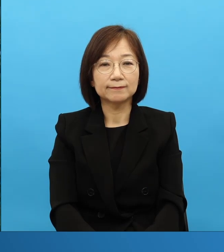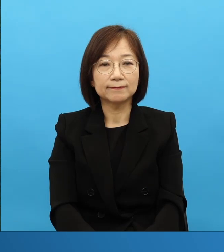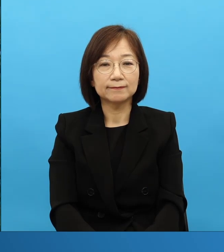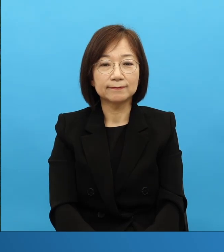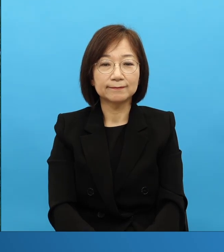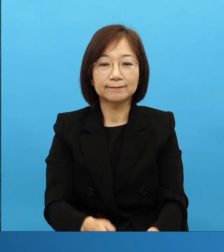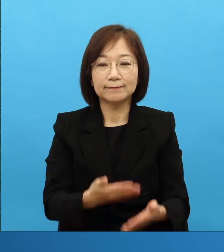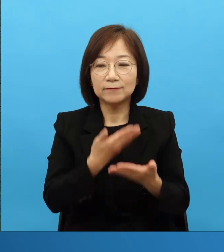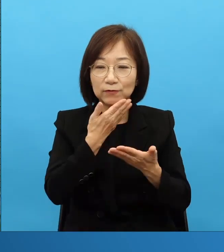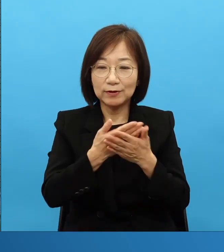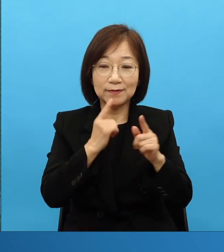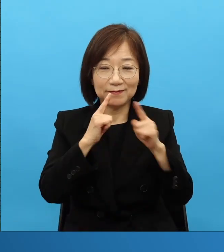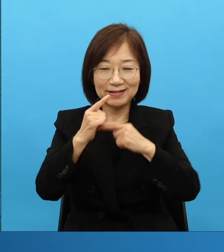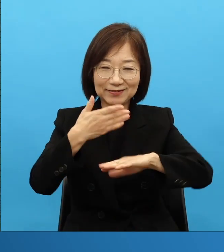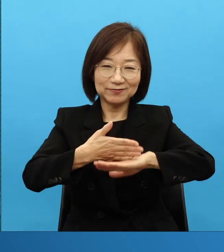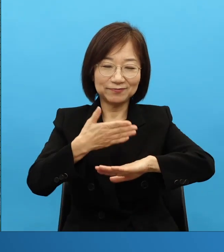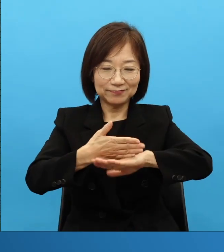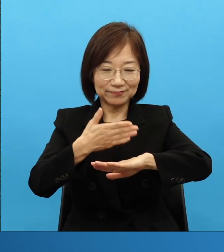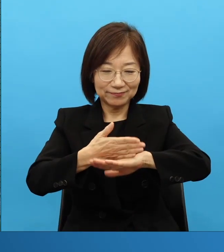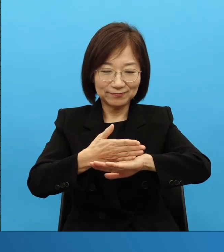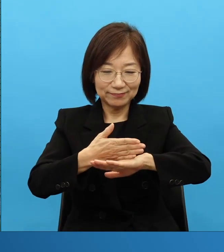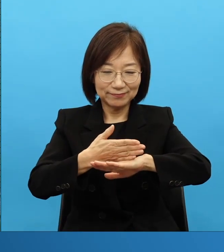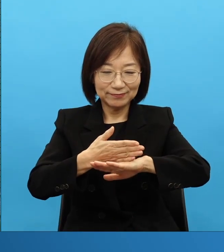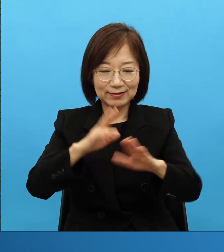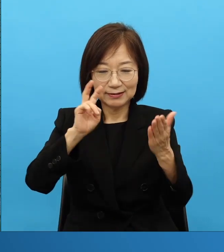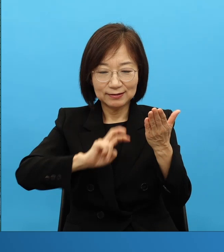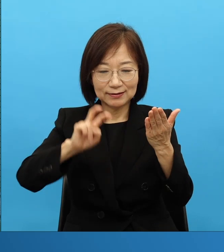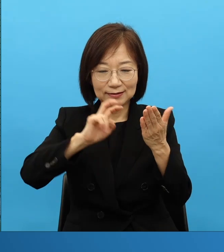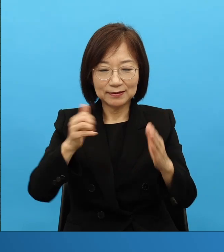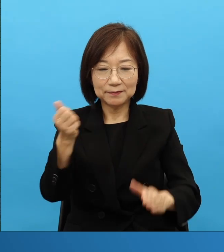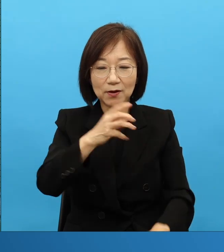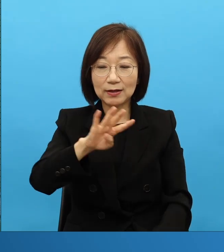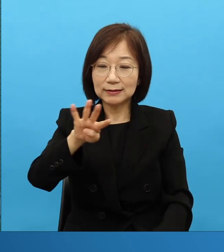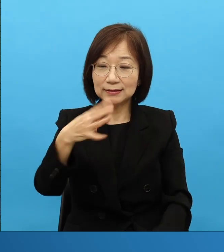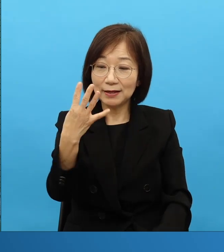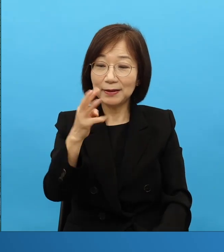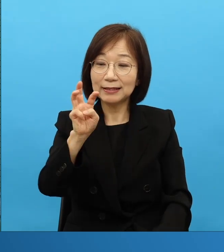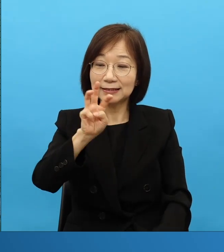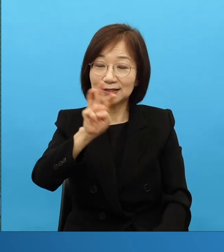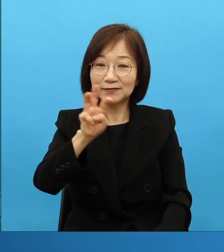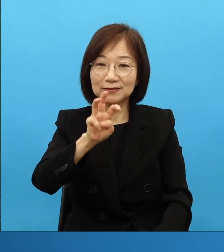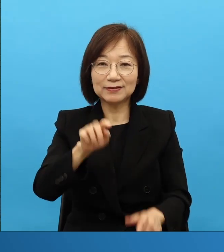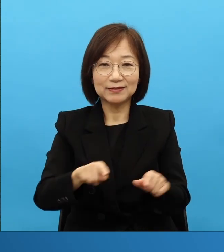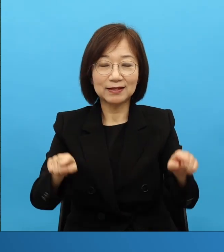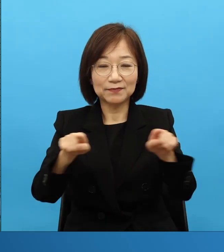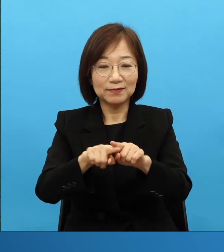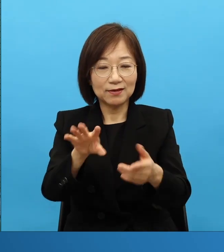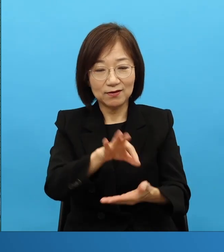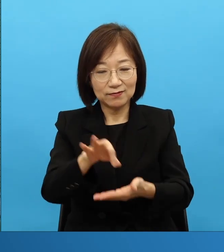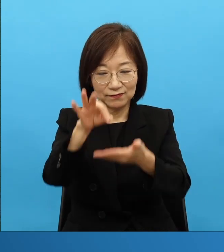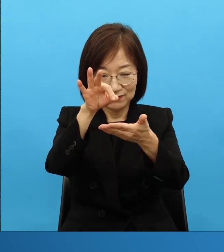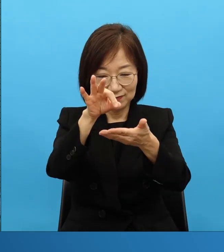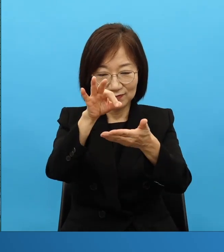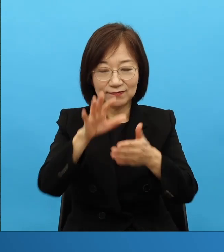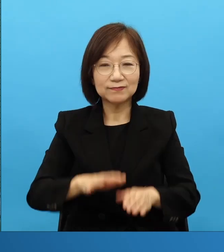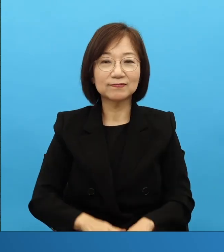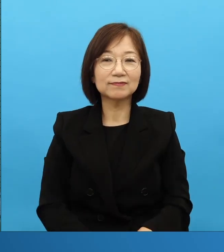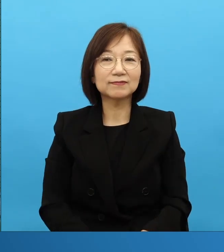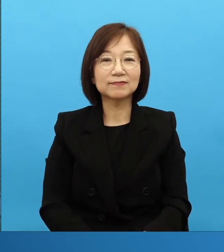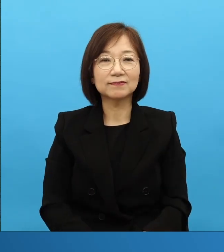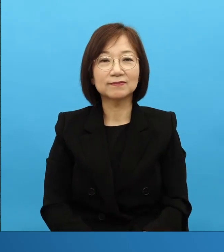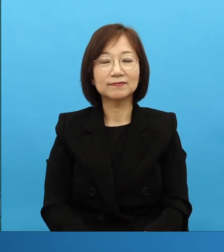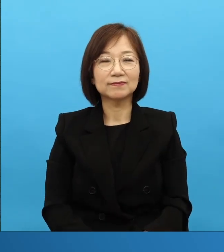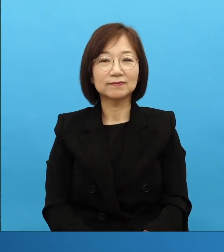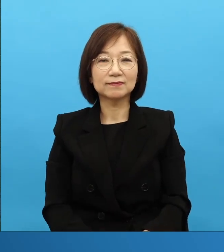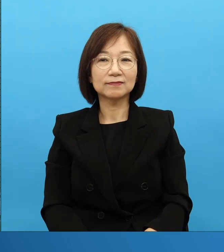귀한 말씀 감사합니다. Thank you for the precious word. 찬송 430장을 찬양하시면서 준비하신 예물을 드리도록 하겠습니다. Let us sing hymn